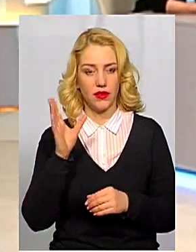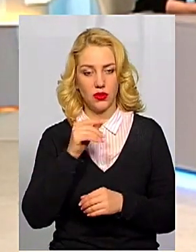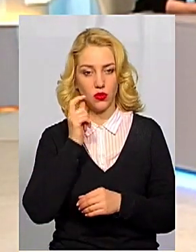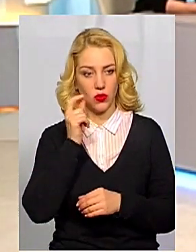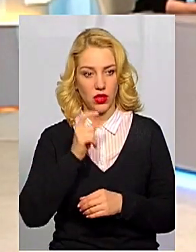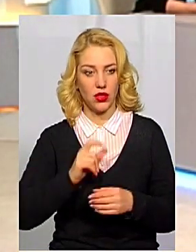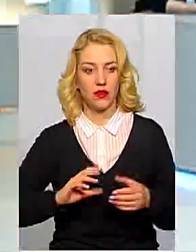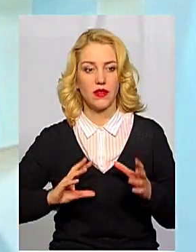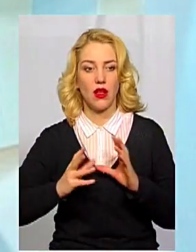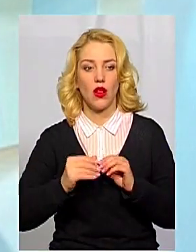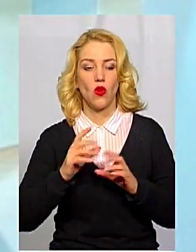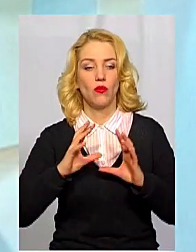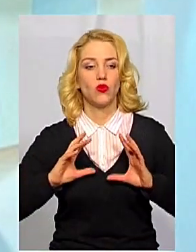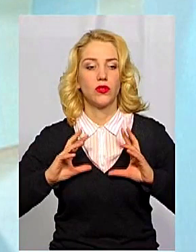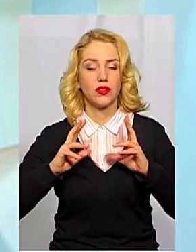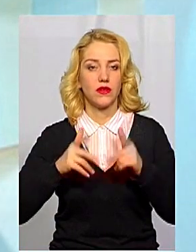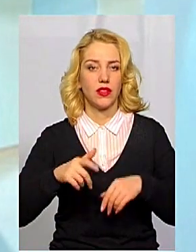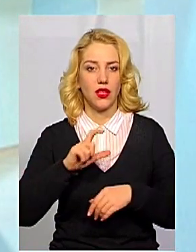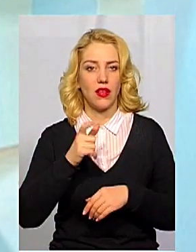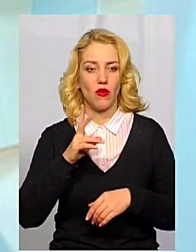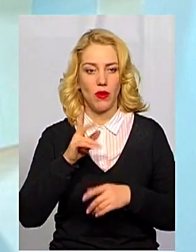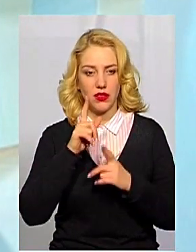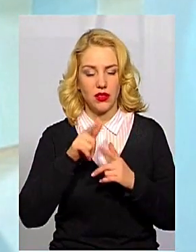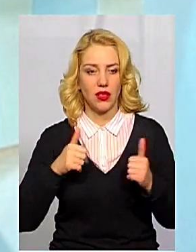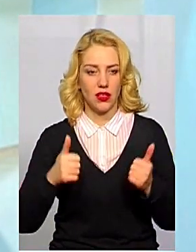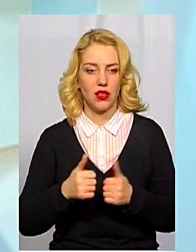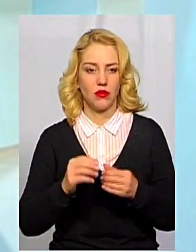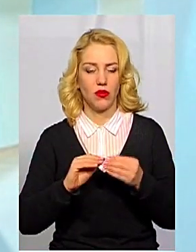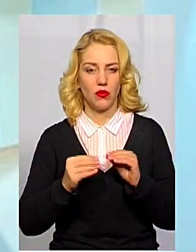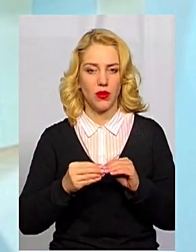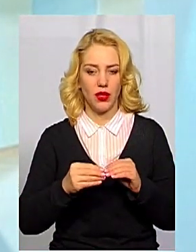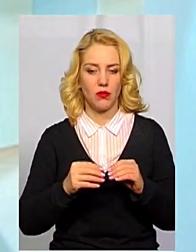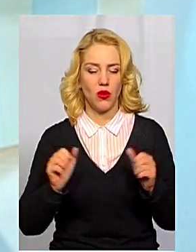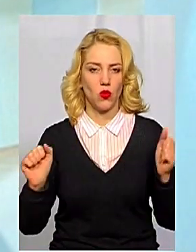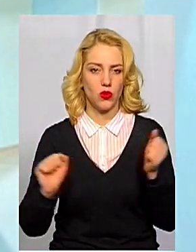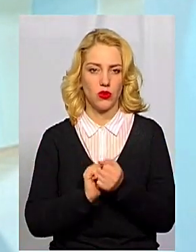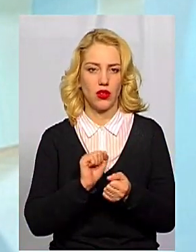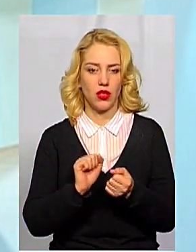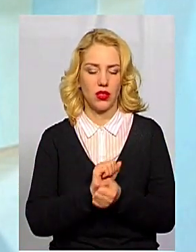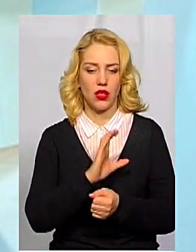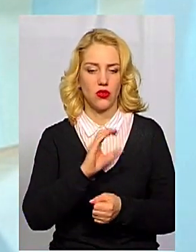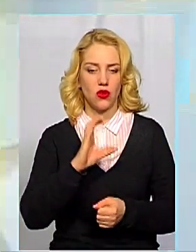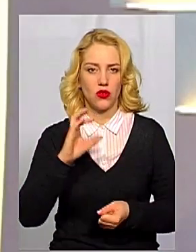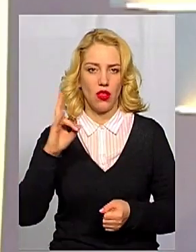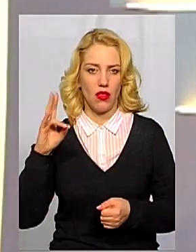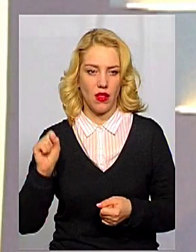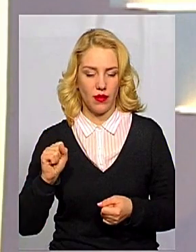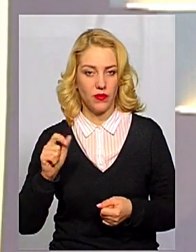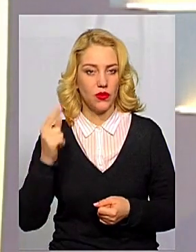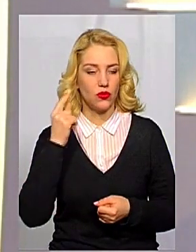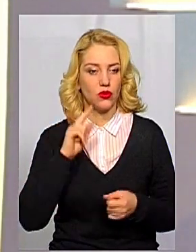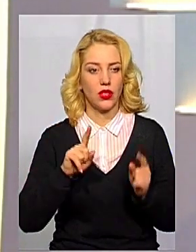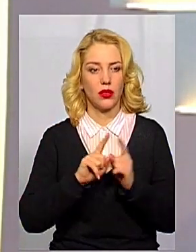Україні взагалом, і в світі, і в європейських країнах проблема посихання соснових насаджень. Можливо, ви чули про таку проблему,